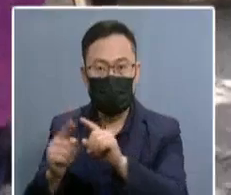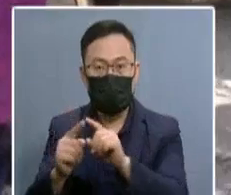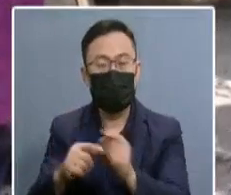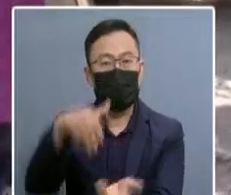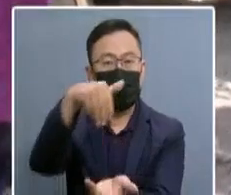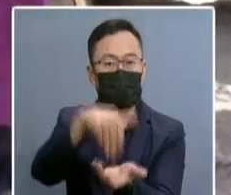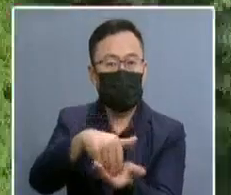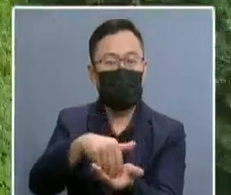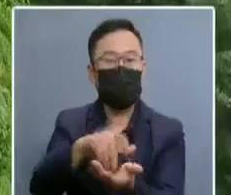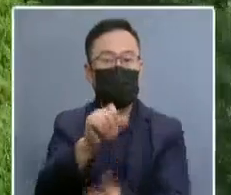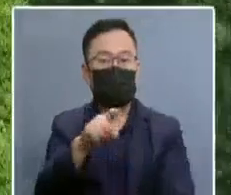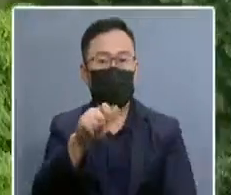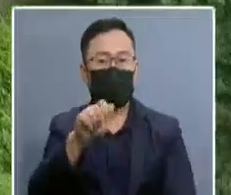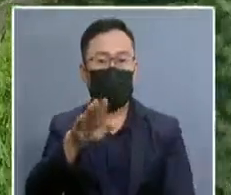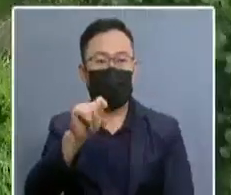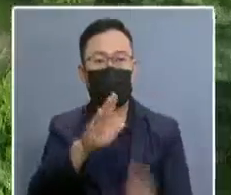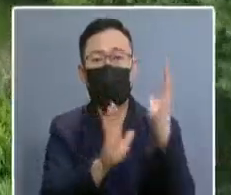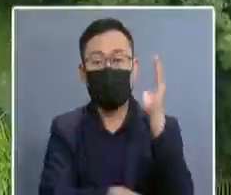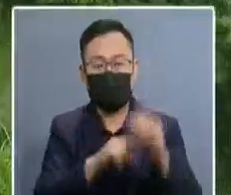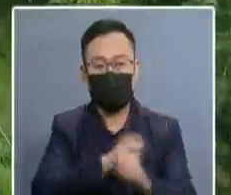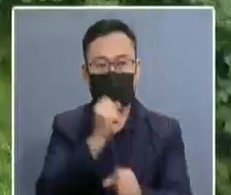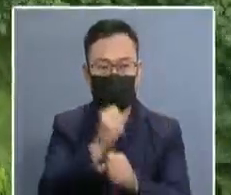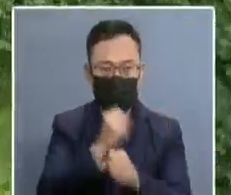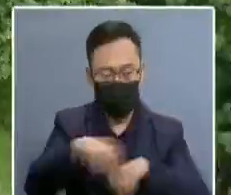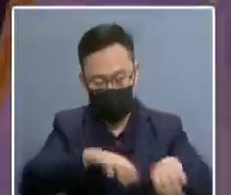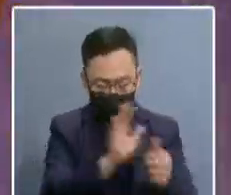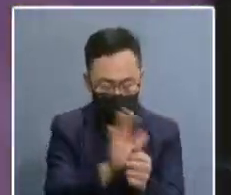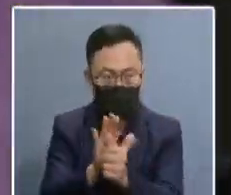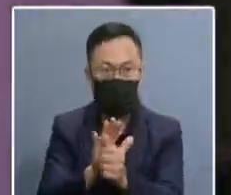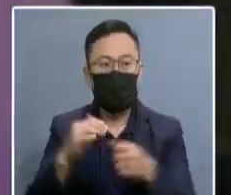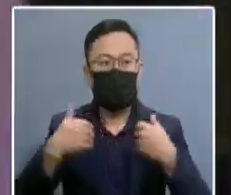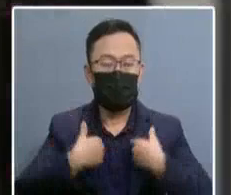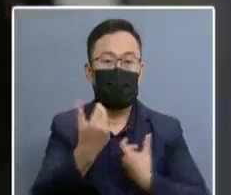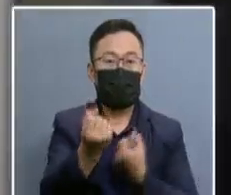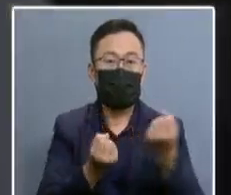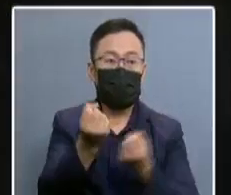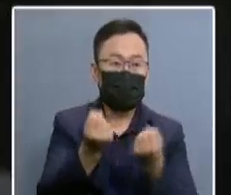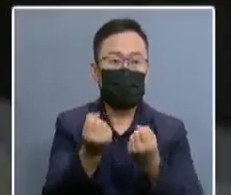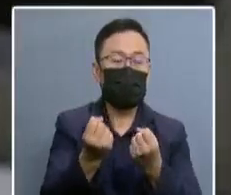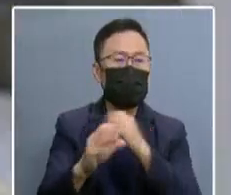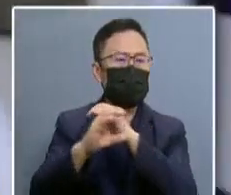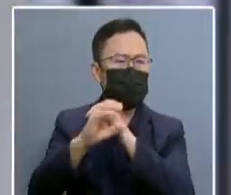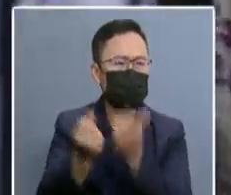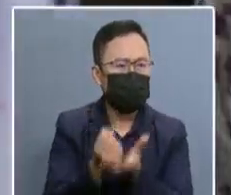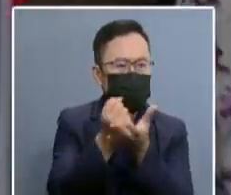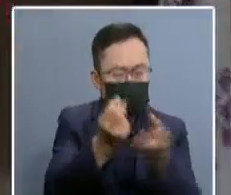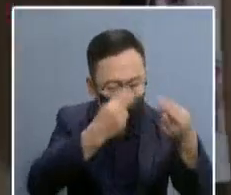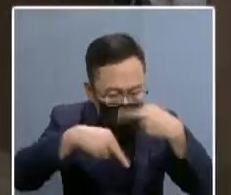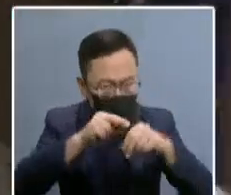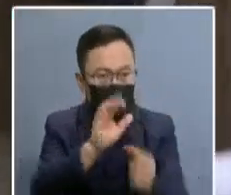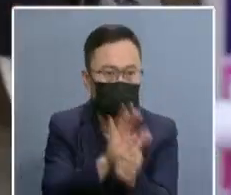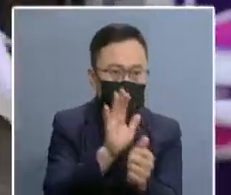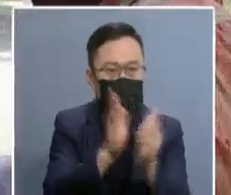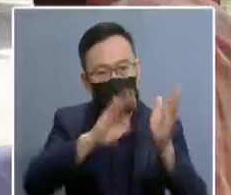จังหวัดชายแดนภาคใต้ยังได้ดำเนินการจัดทำรถโมบายเคลื่อนที่สิริเวชยานออกให้บริการแก่ผู้ป่วยผู้พิการใน